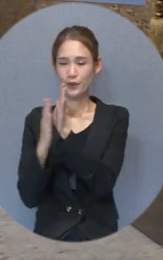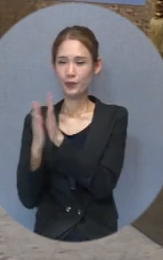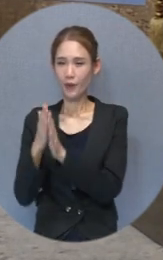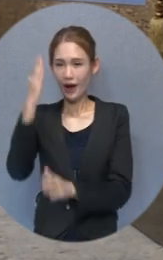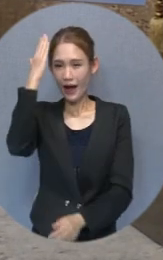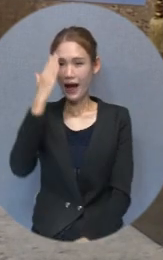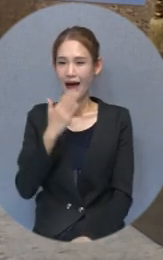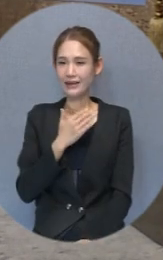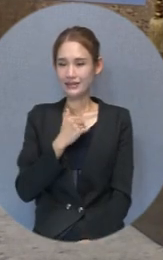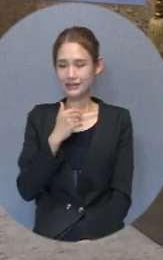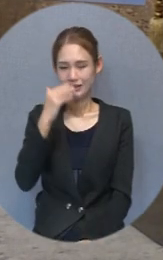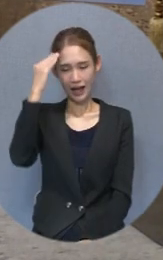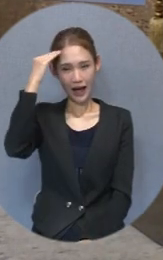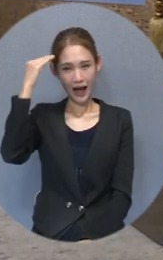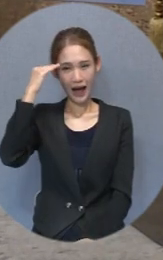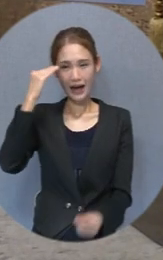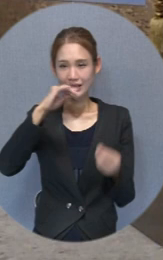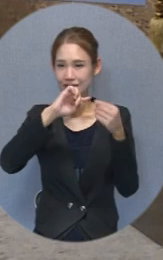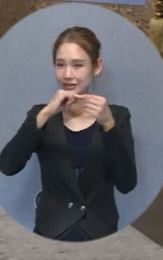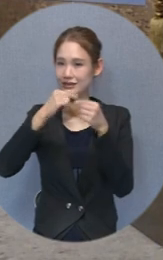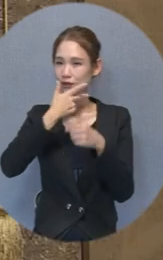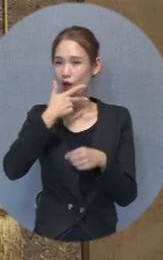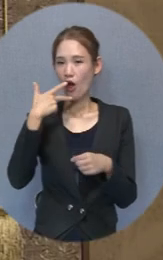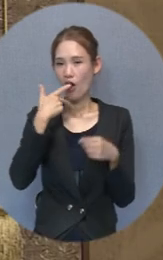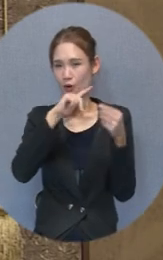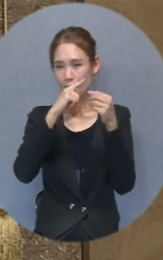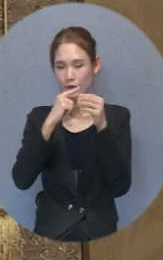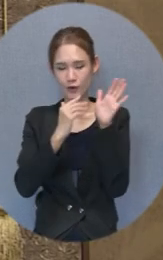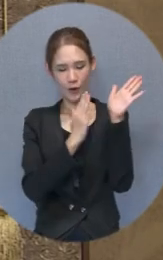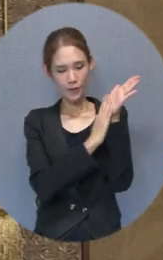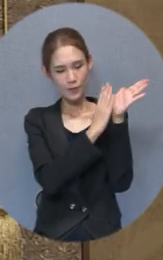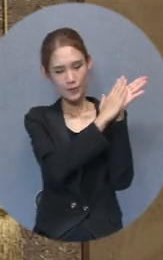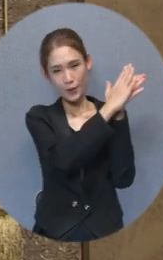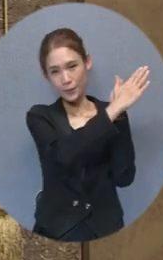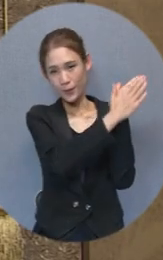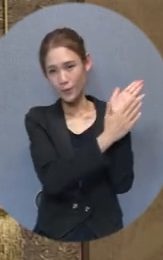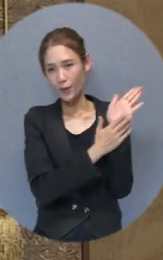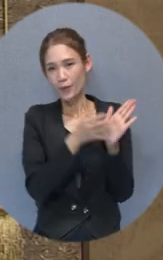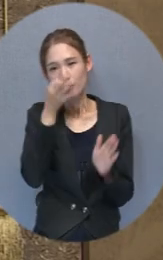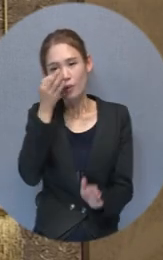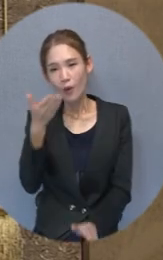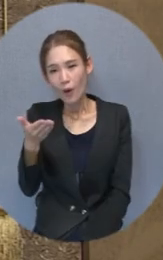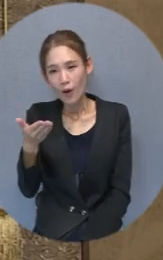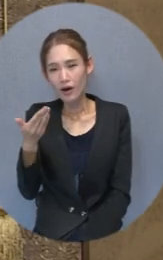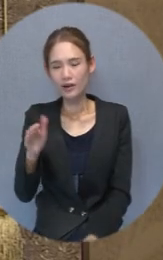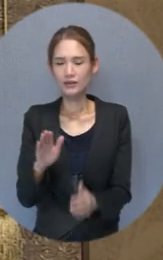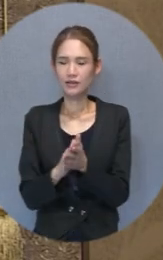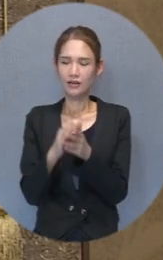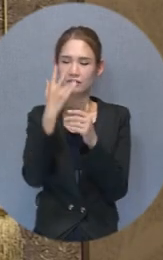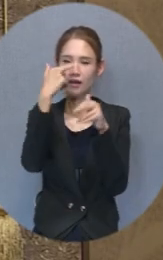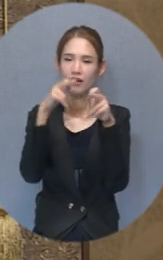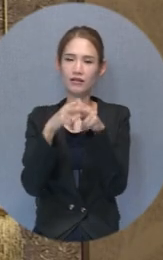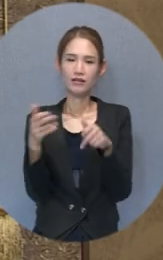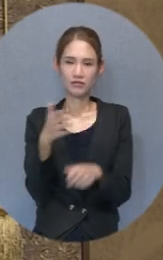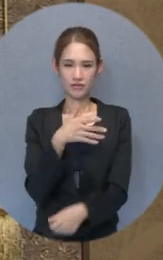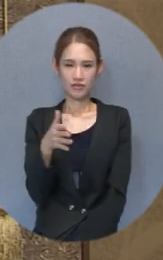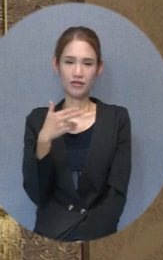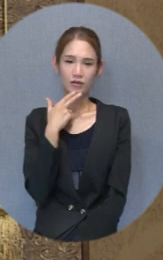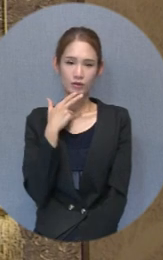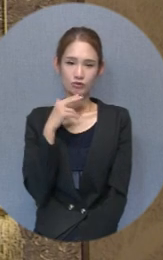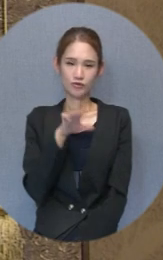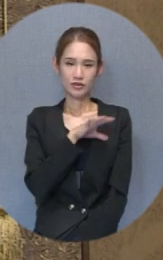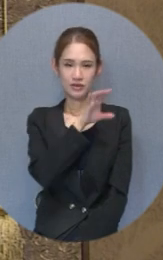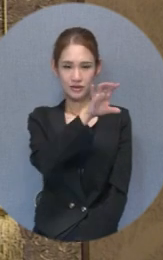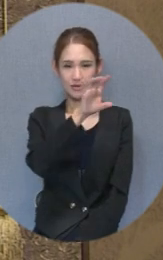뭐 이런 거 숫자 이렇게 붙이잖아요. 시각장애 아동들에게는 그게 없어요. 흔하게 우리가 접할 수